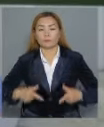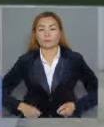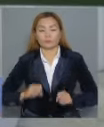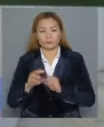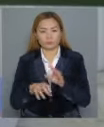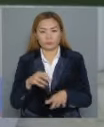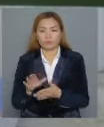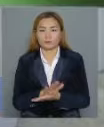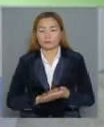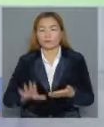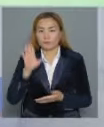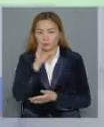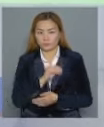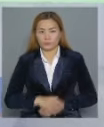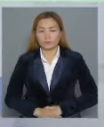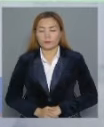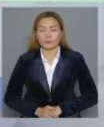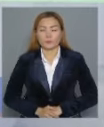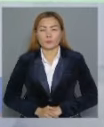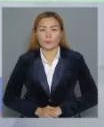сол арқылы қаражат та таба алады.